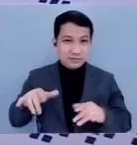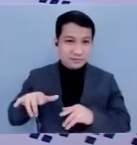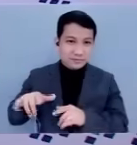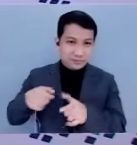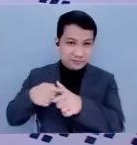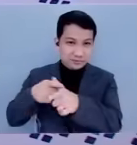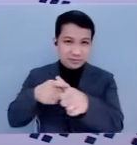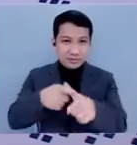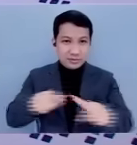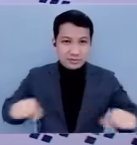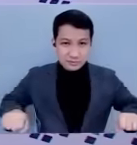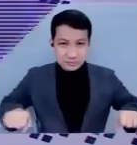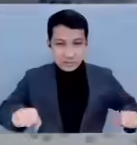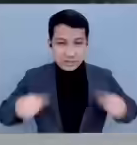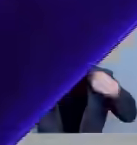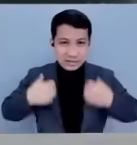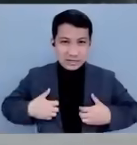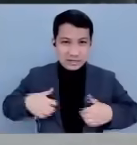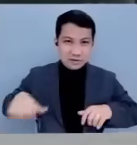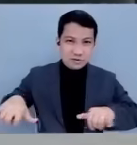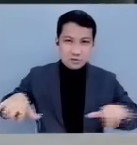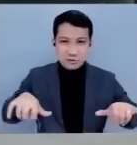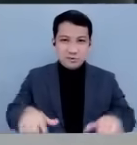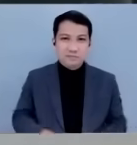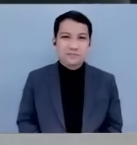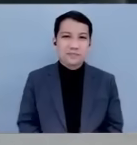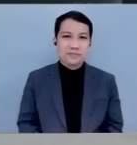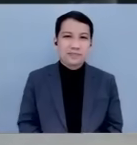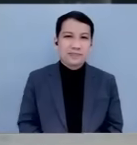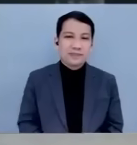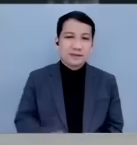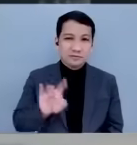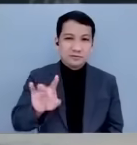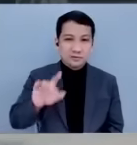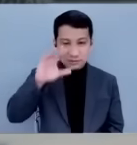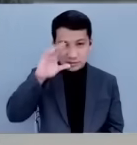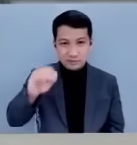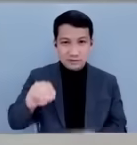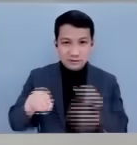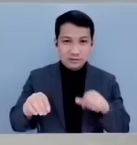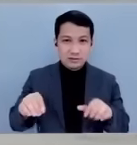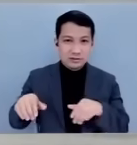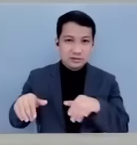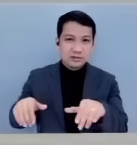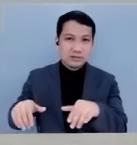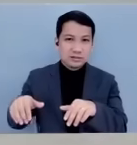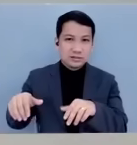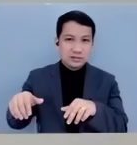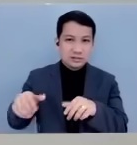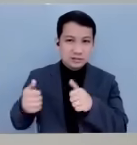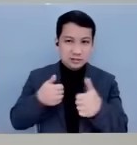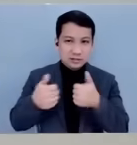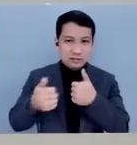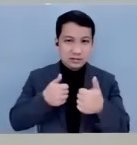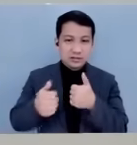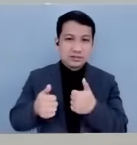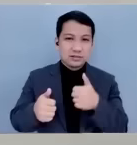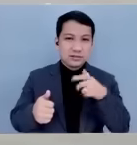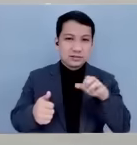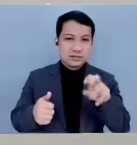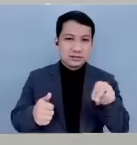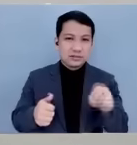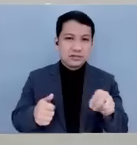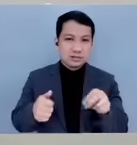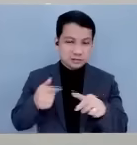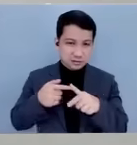suot ang jet suit. 8 babae at 3 piloto ang lumahok sa karera. Nakasuot sila ng jet suit at